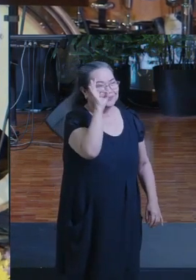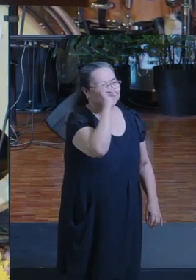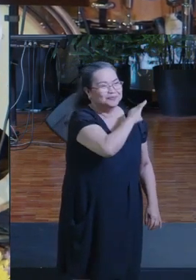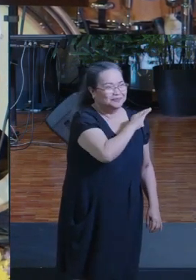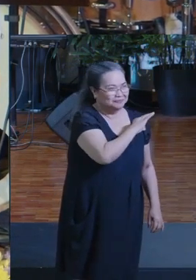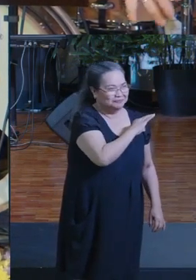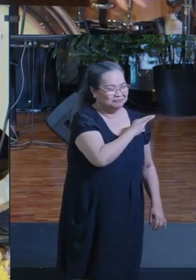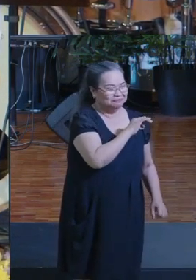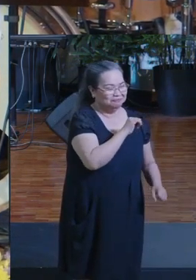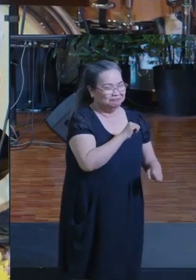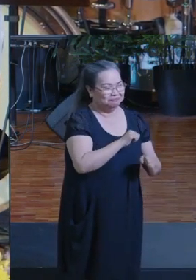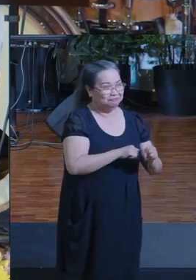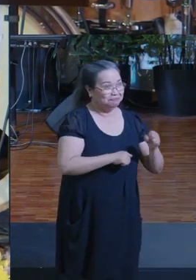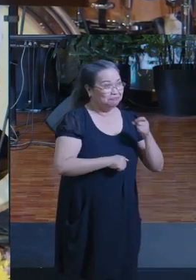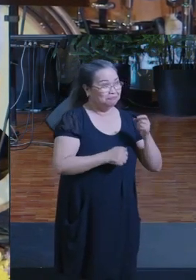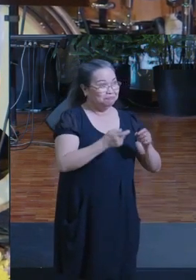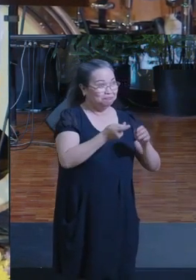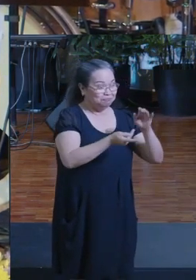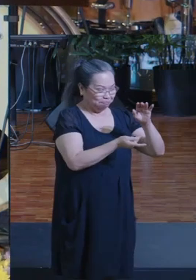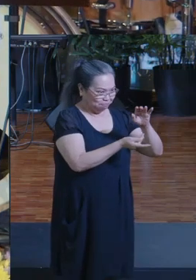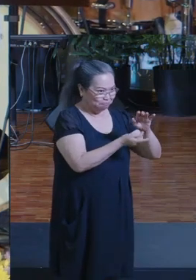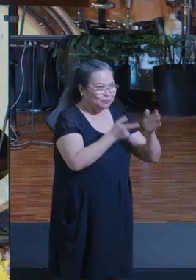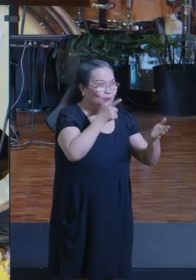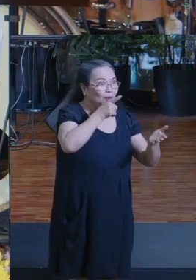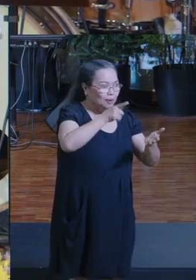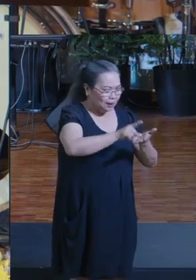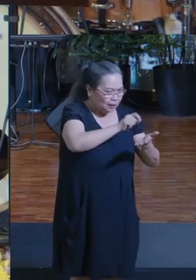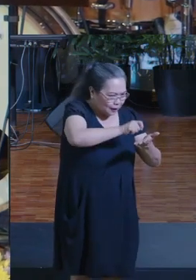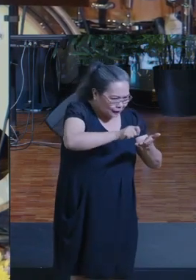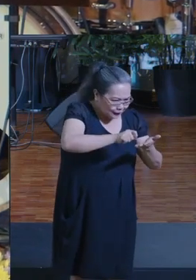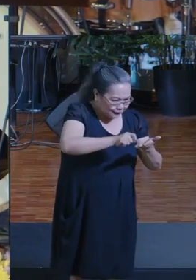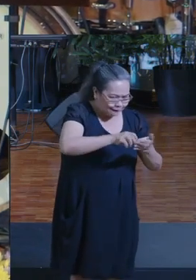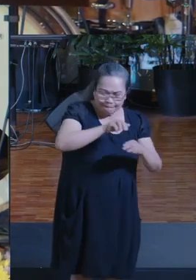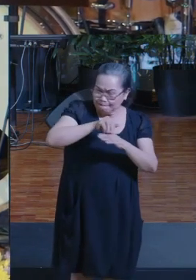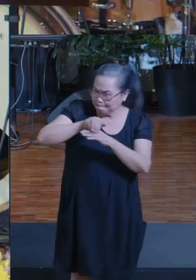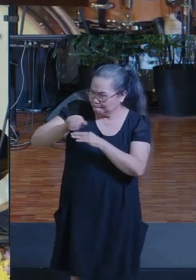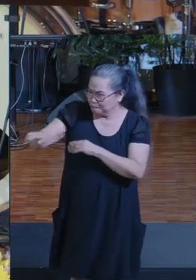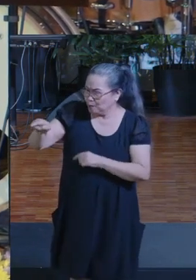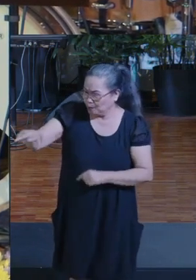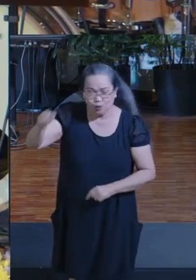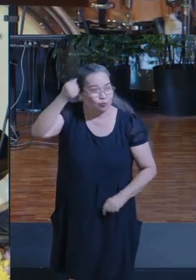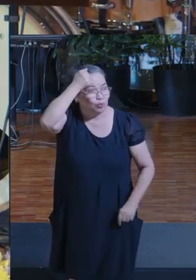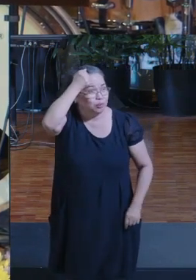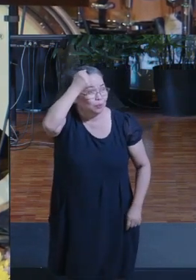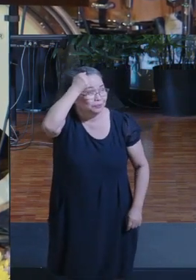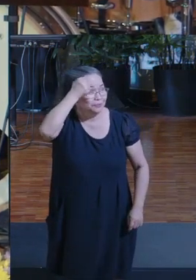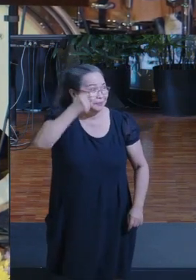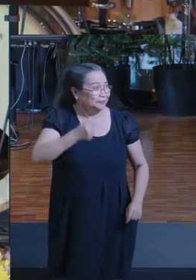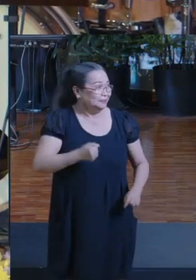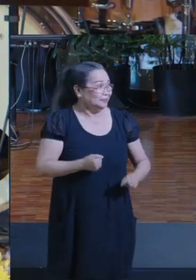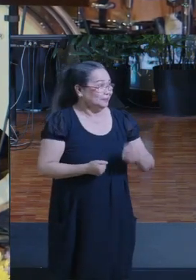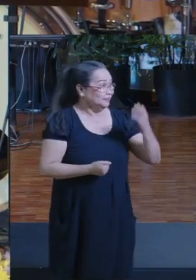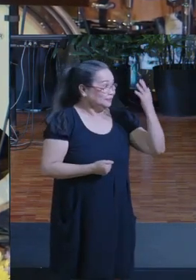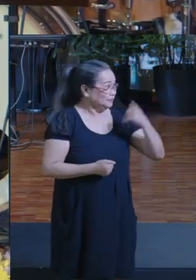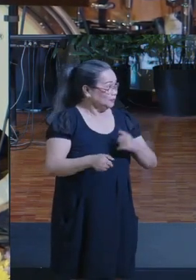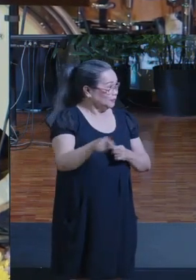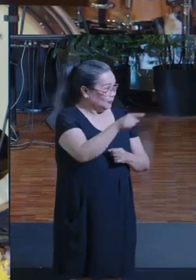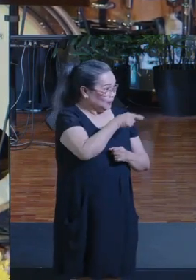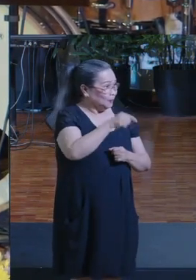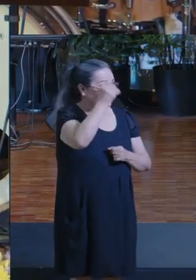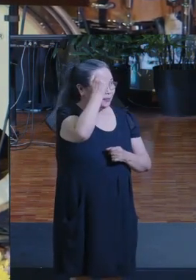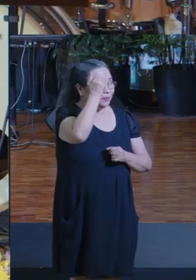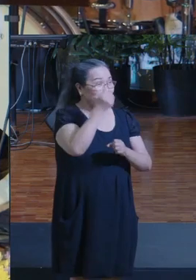Kaya dun sa first 5 verses, puro siya tanong. Di ba? Ang kanyang tanong, naranasan nyo naman na kayo